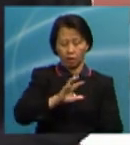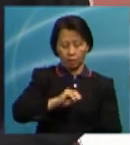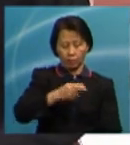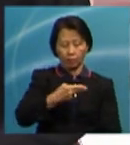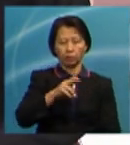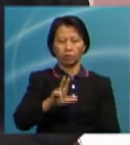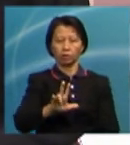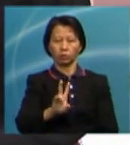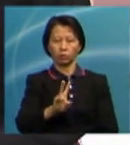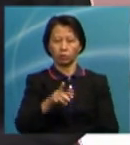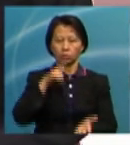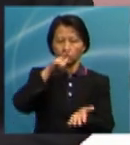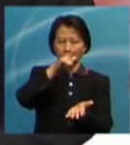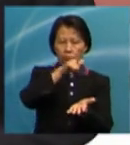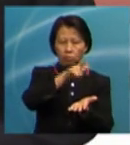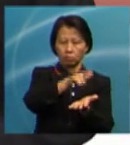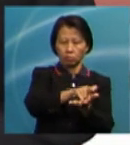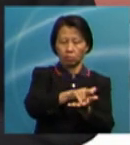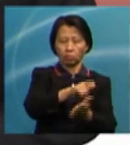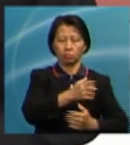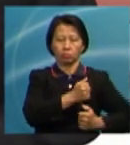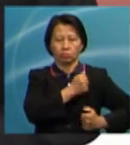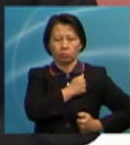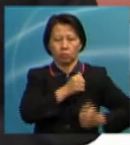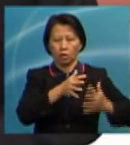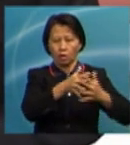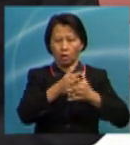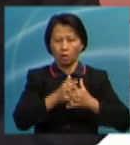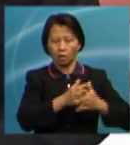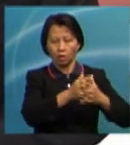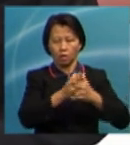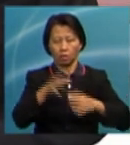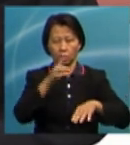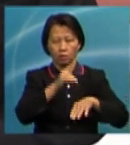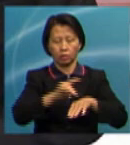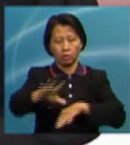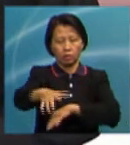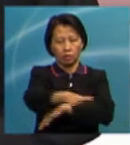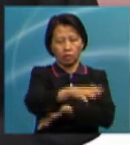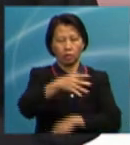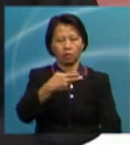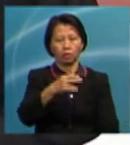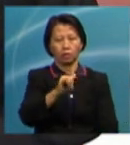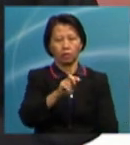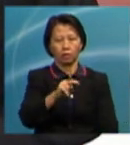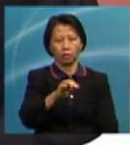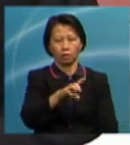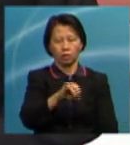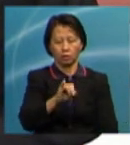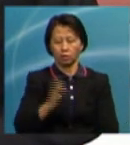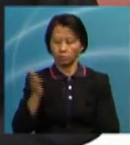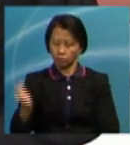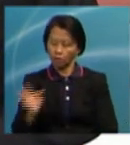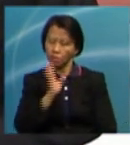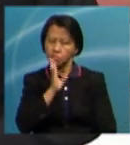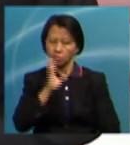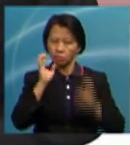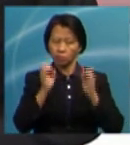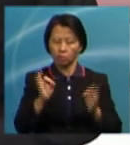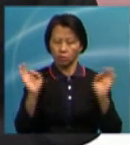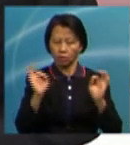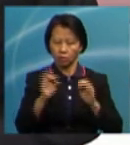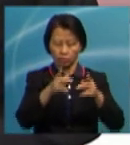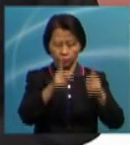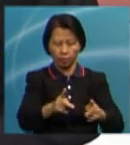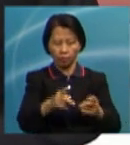MH370 mendarat di pangkalan tentera Amerika Syarikat Diago gusia di lautan Hindi menurut beliau setakat ini tidak ada mana-mana